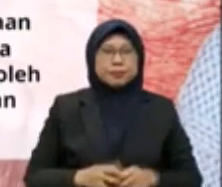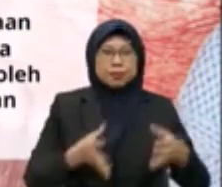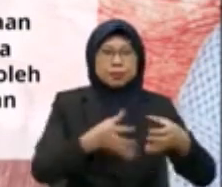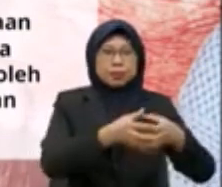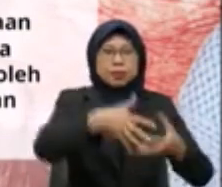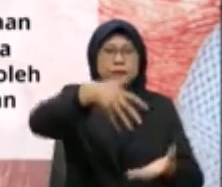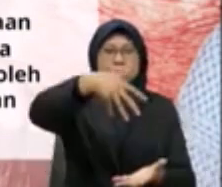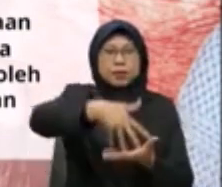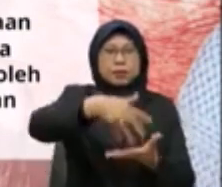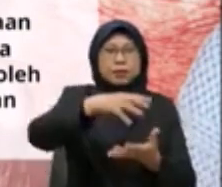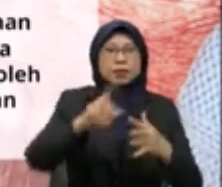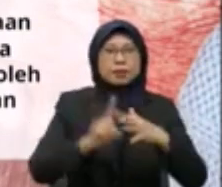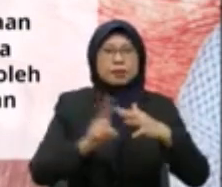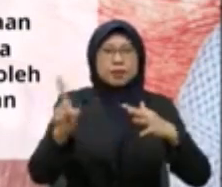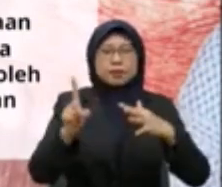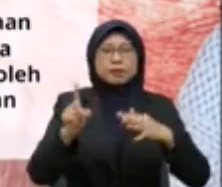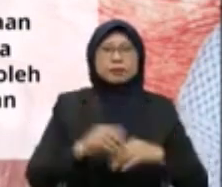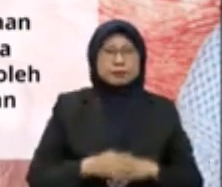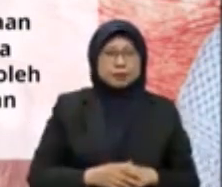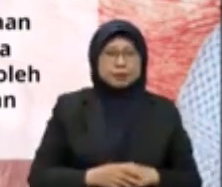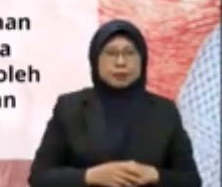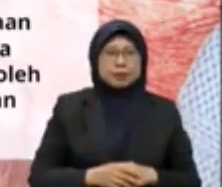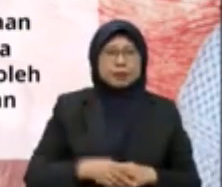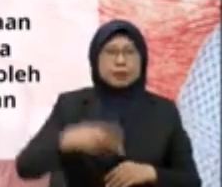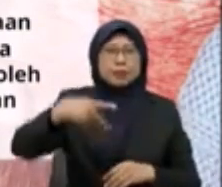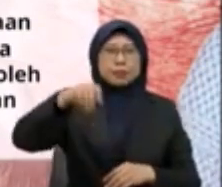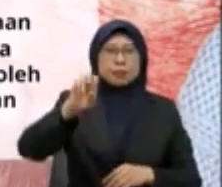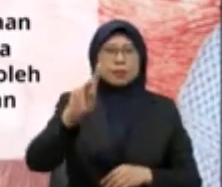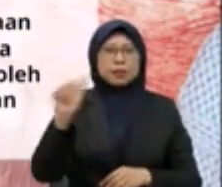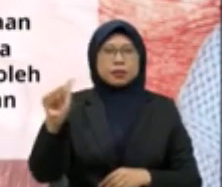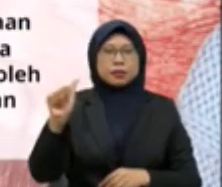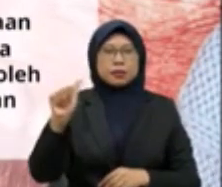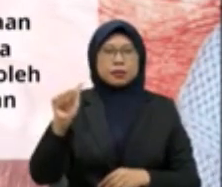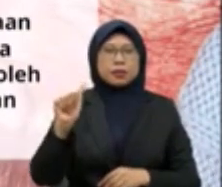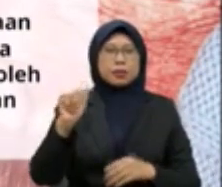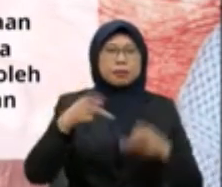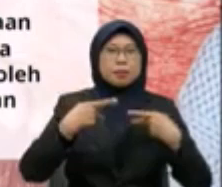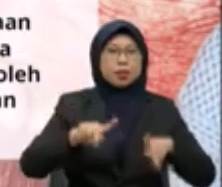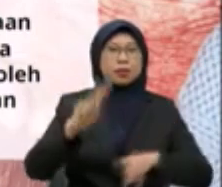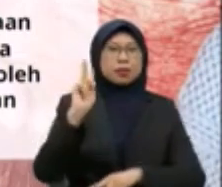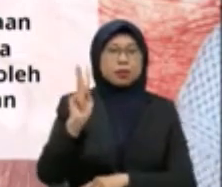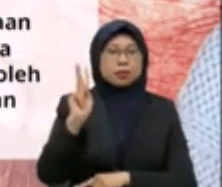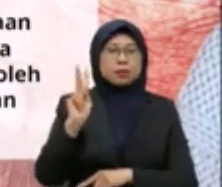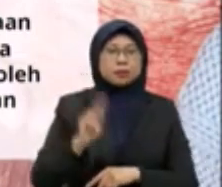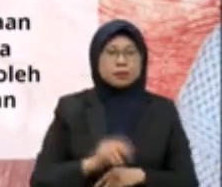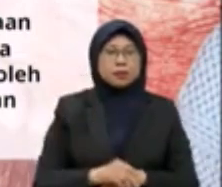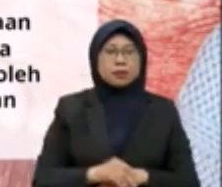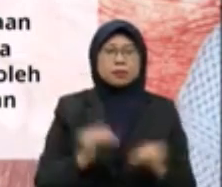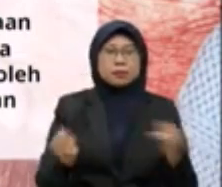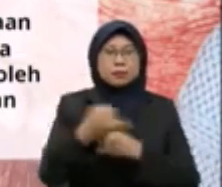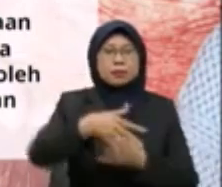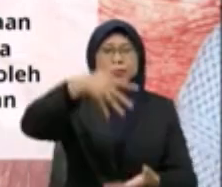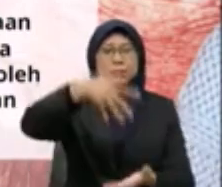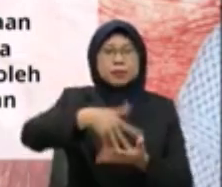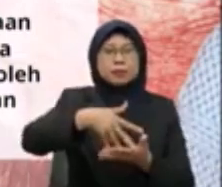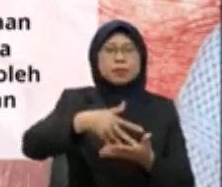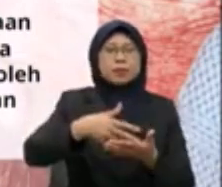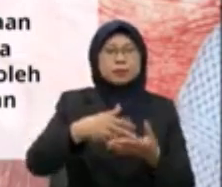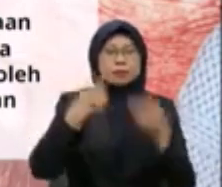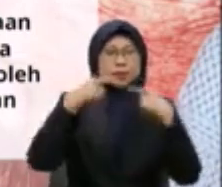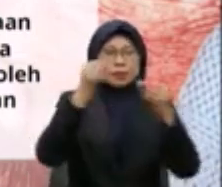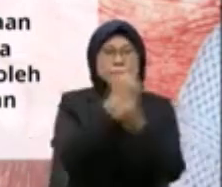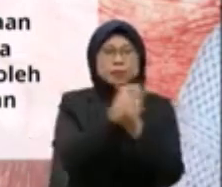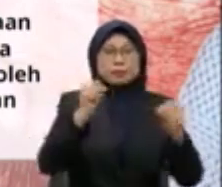Golongan banduan dan pelarian, program PEKA, peluang kedua anda oleh Jabatan Penjara telah berjaya menjadikan peluang